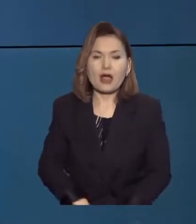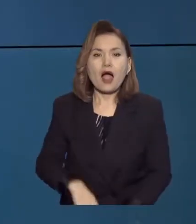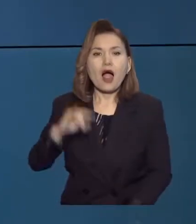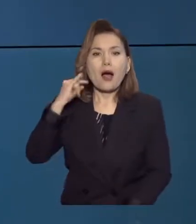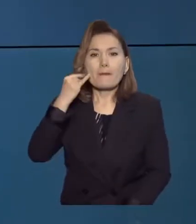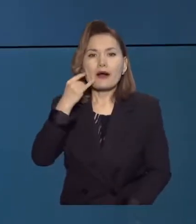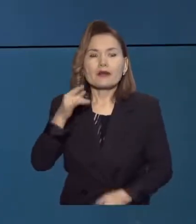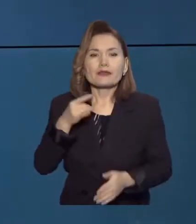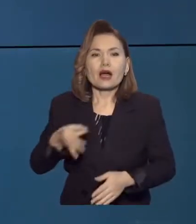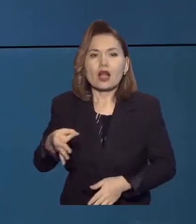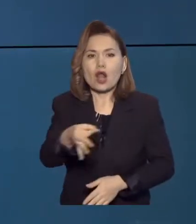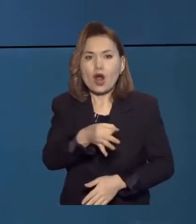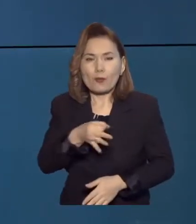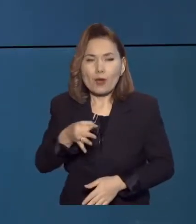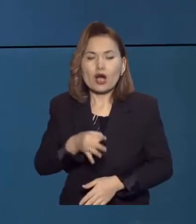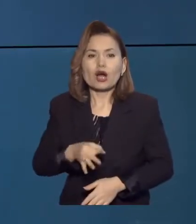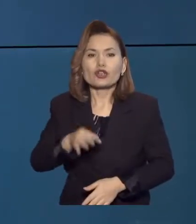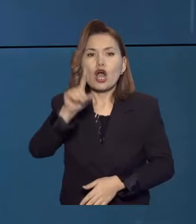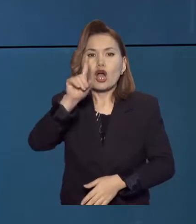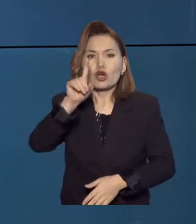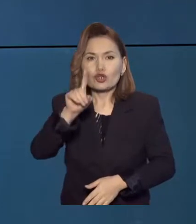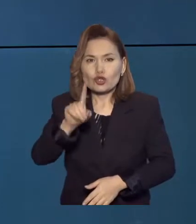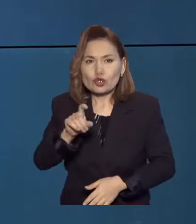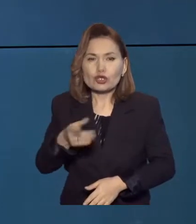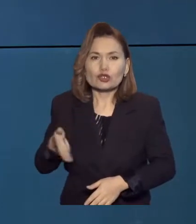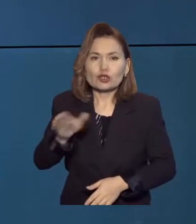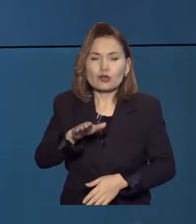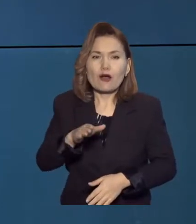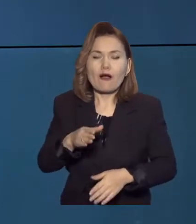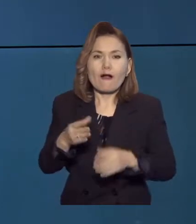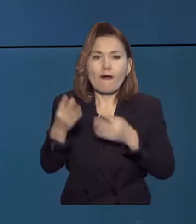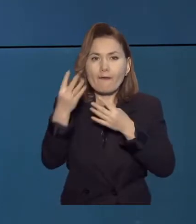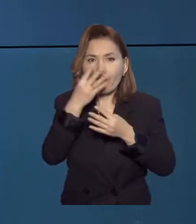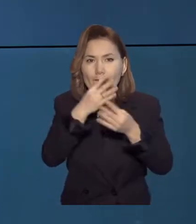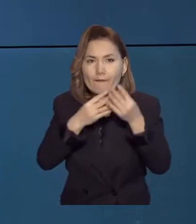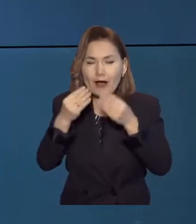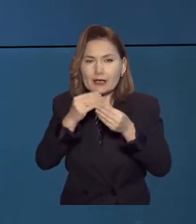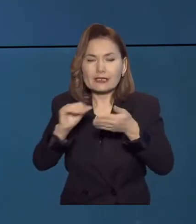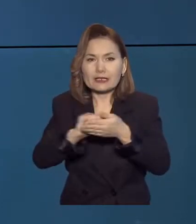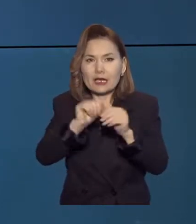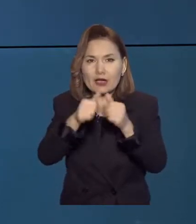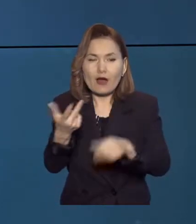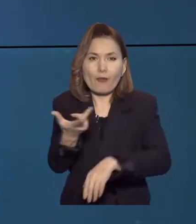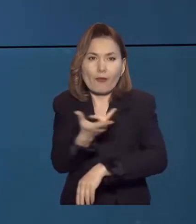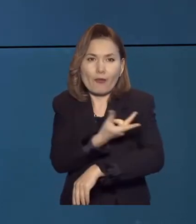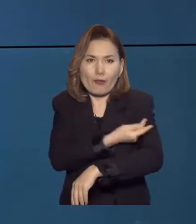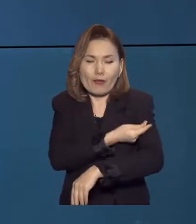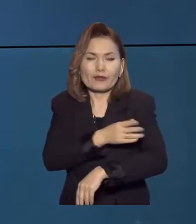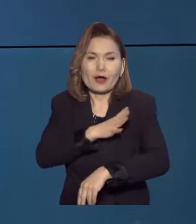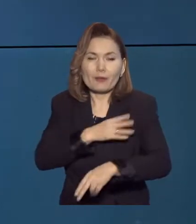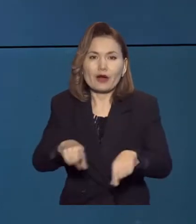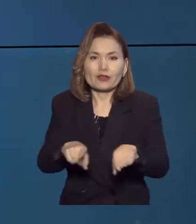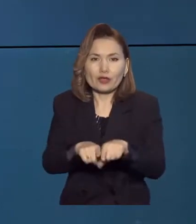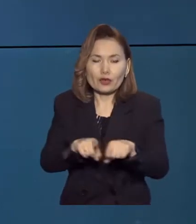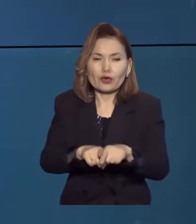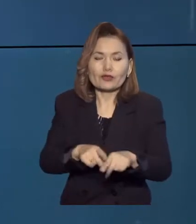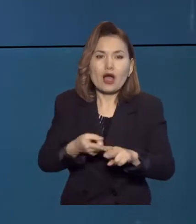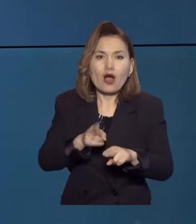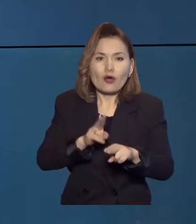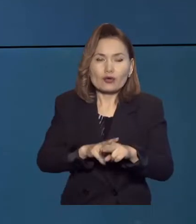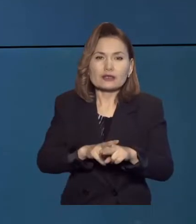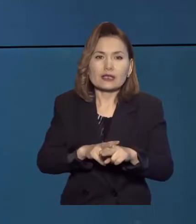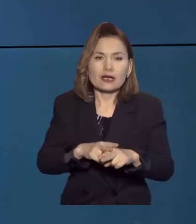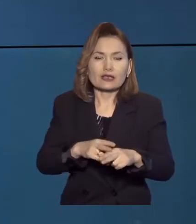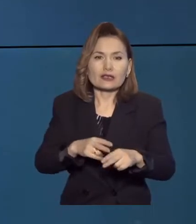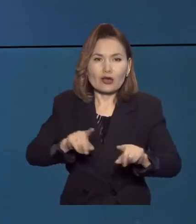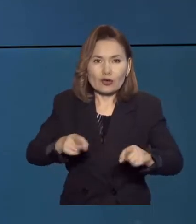Ал Павлодар облысында жүздеген вакцина паспортын сатқан дәрігерлерде сатып алған азаматтар да амнистияға ілігіп жазадан құтылып